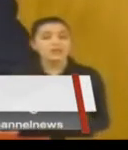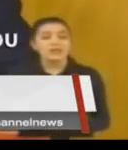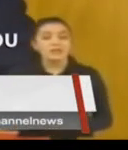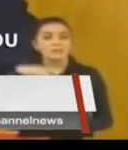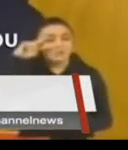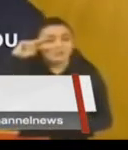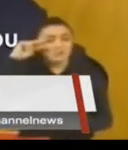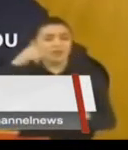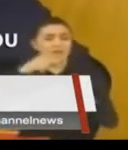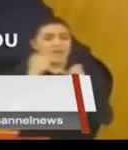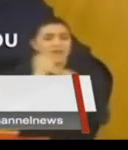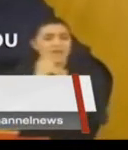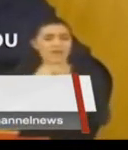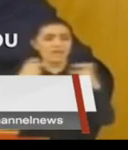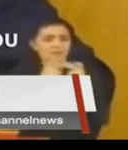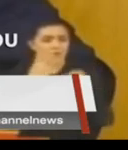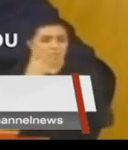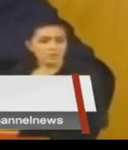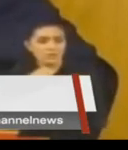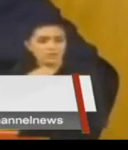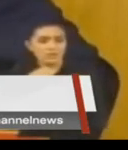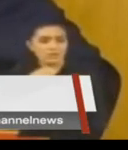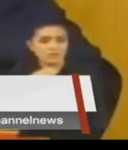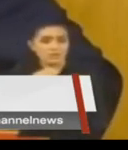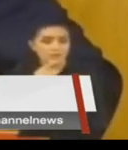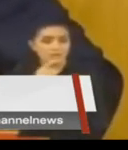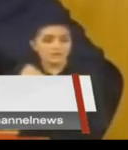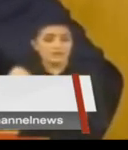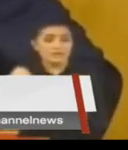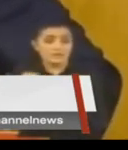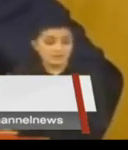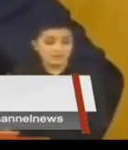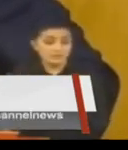dibi bugünkü boş konuşanların dedeleriyle dolup taşmaktadır.